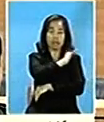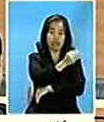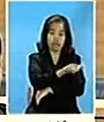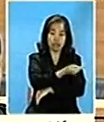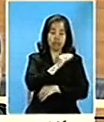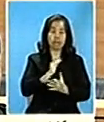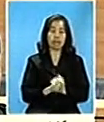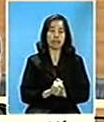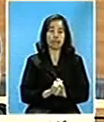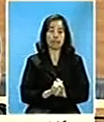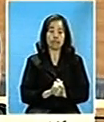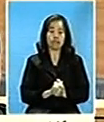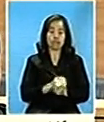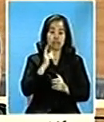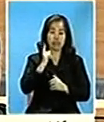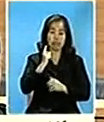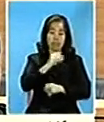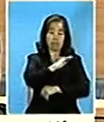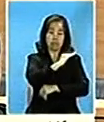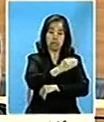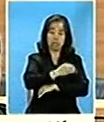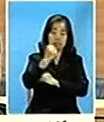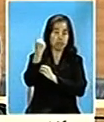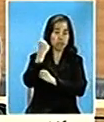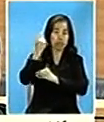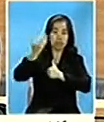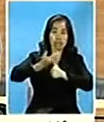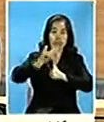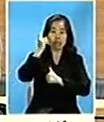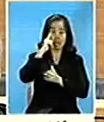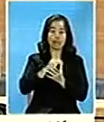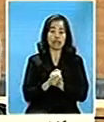ฟิลิปปินส์นั้นร้ายมากคือร้ายแรงกว่าก็คือว่าเอา